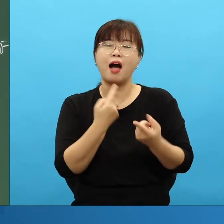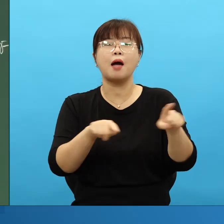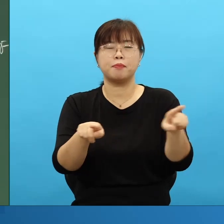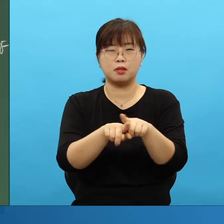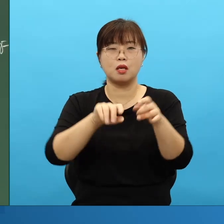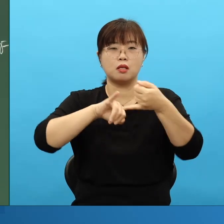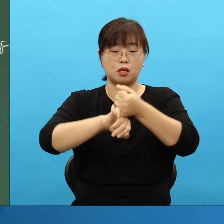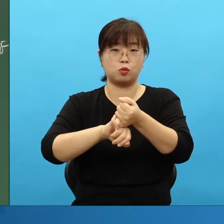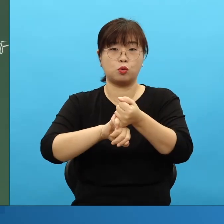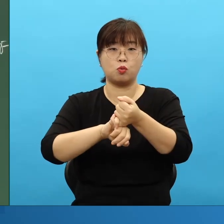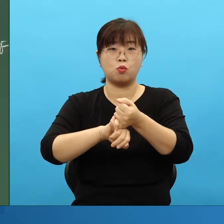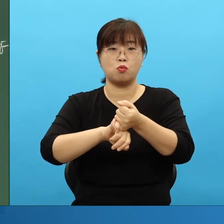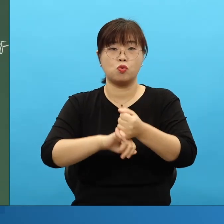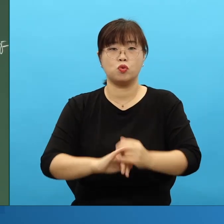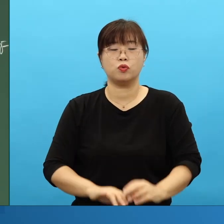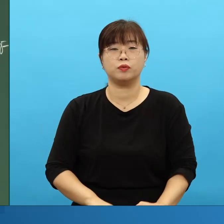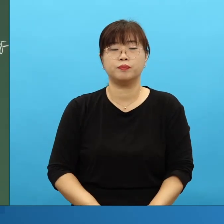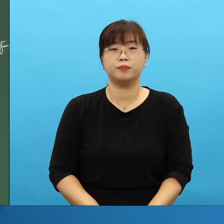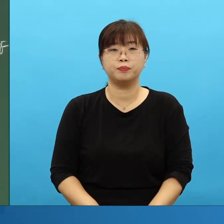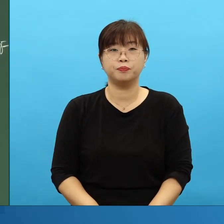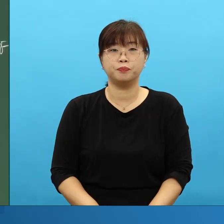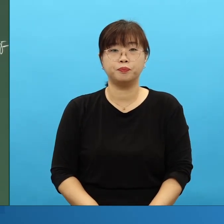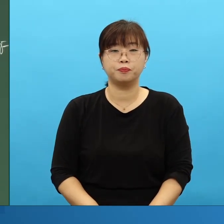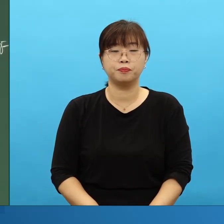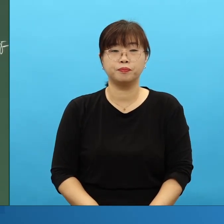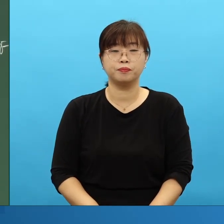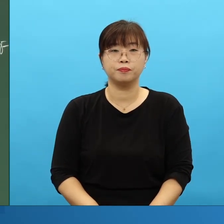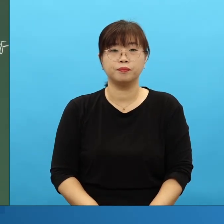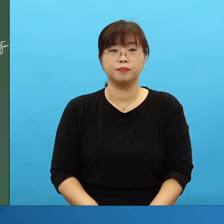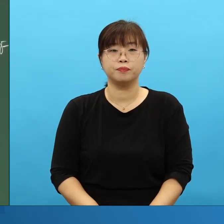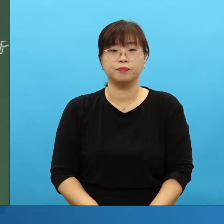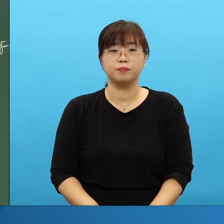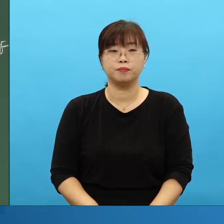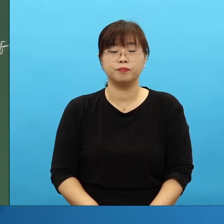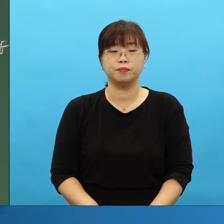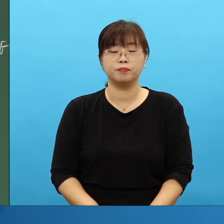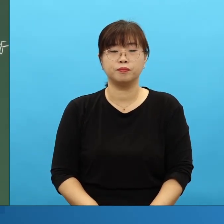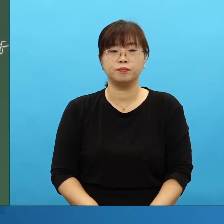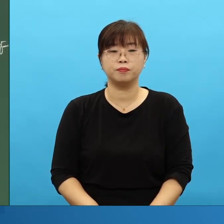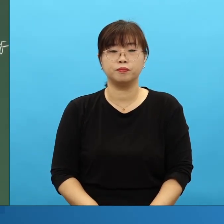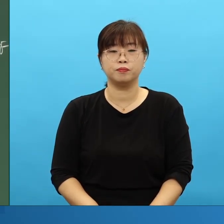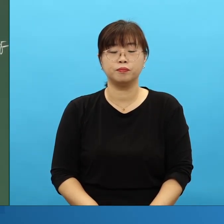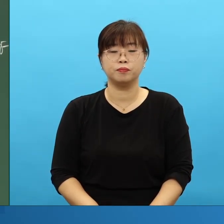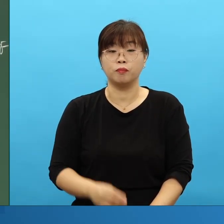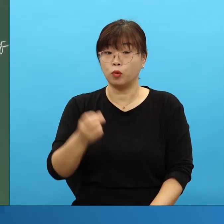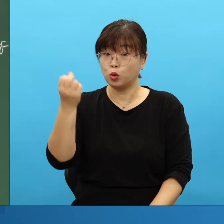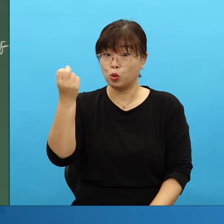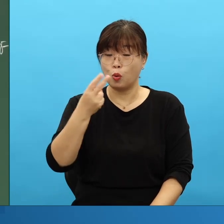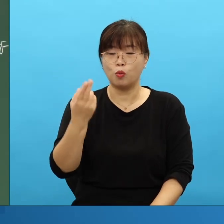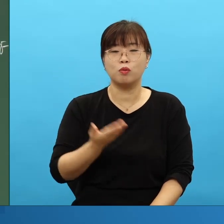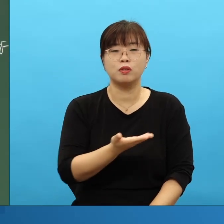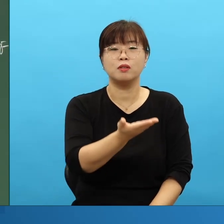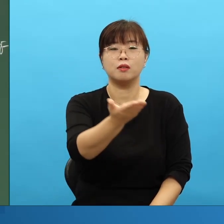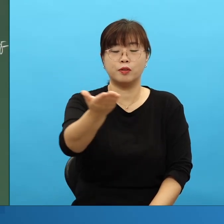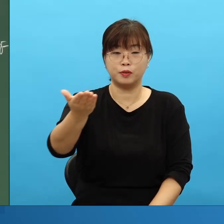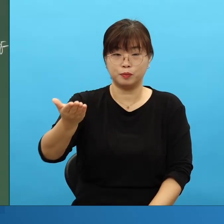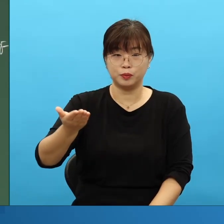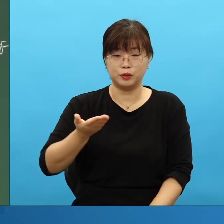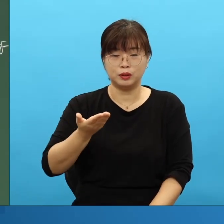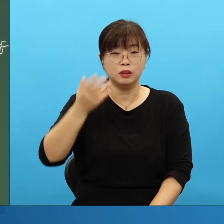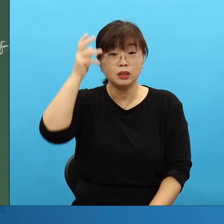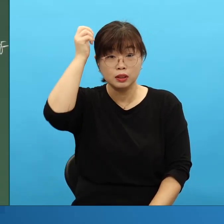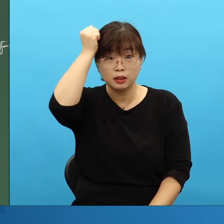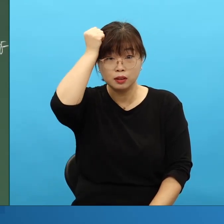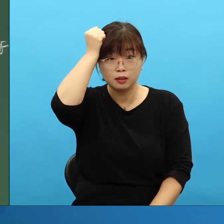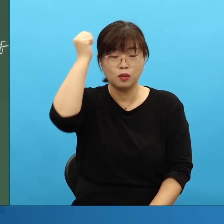place where even my believers gather, just two or three of them gather to pray in my name. 또 여러분이 그